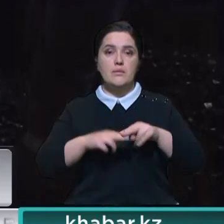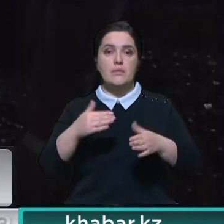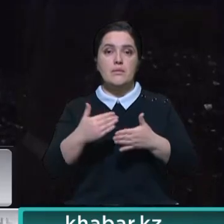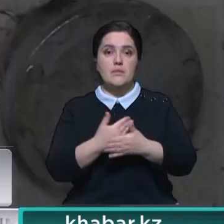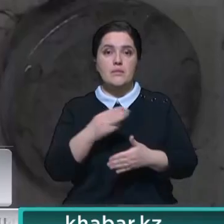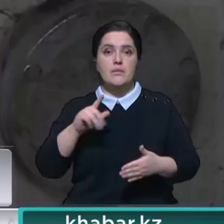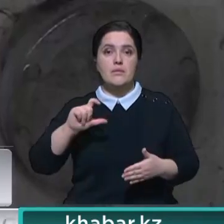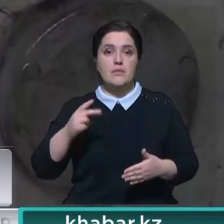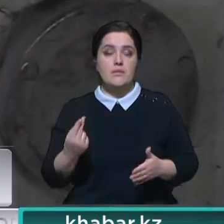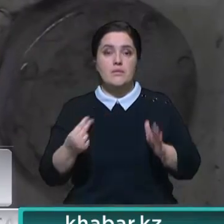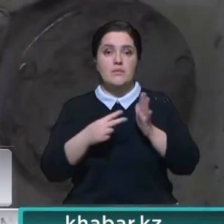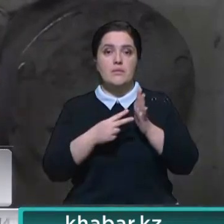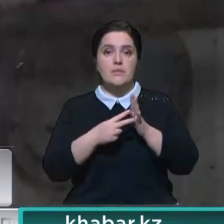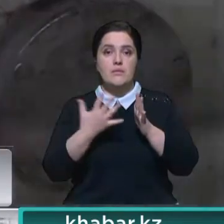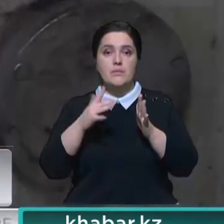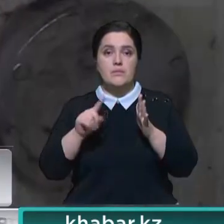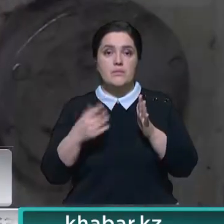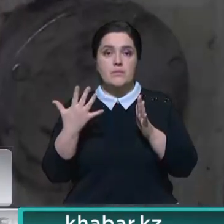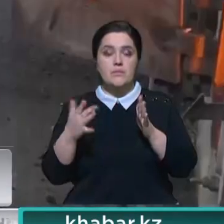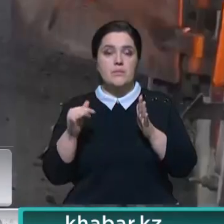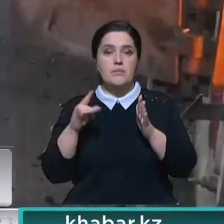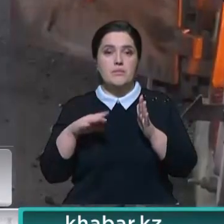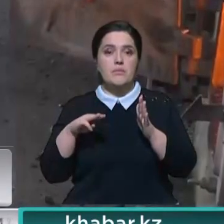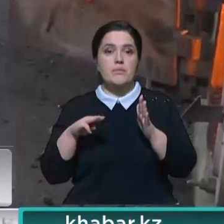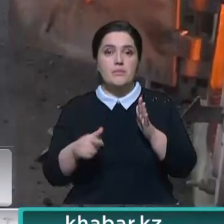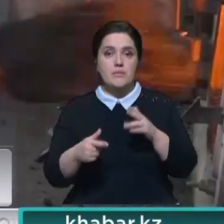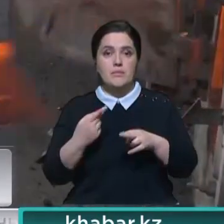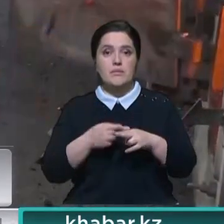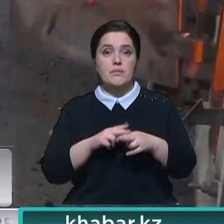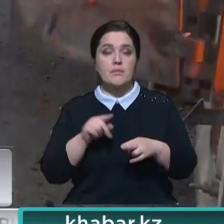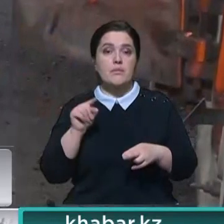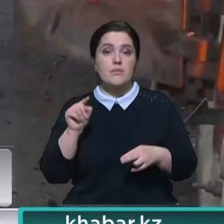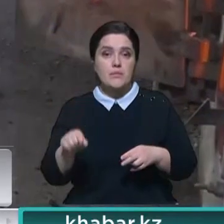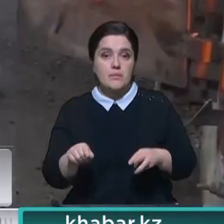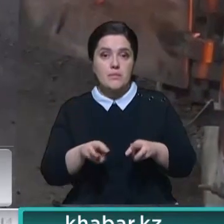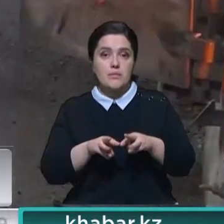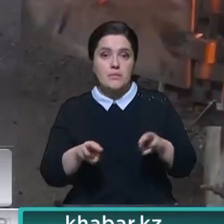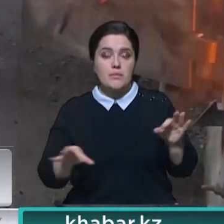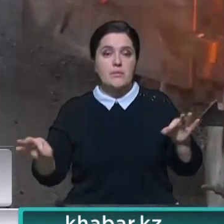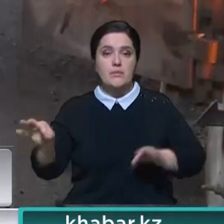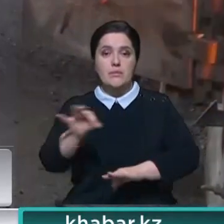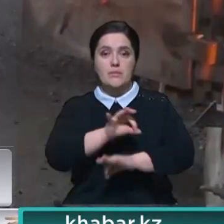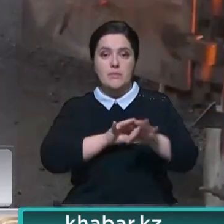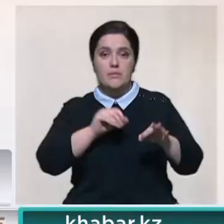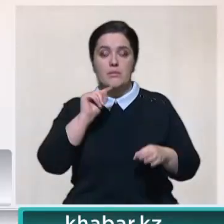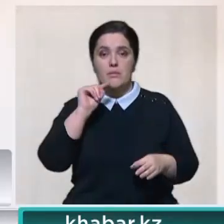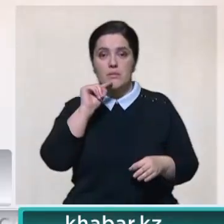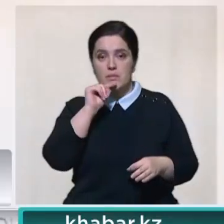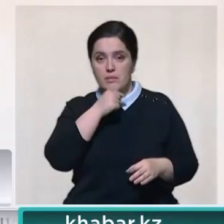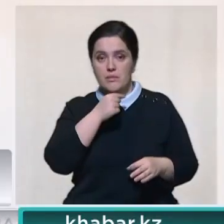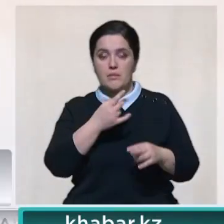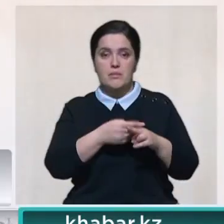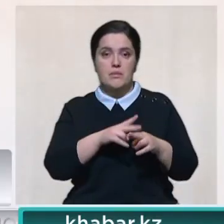на строительство новой ТЭЦ стоимостью почти 5,5 миллиардов тенге. Однако тогда в профильном министерстве проект